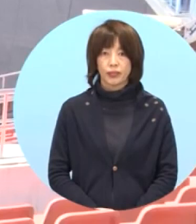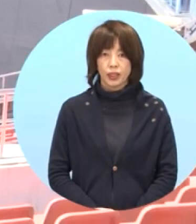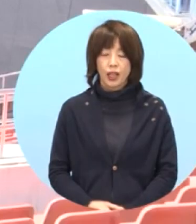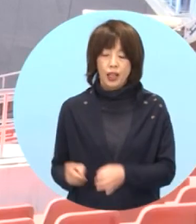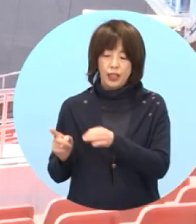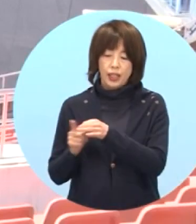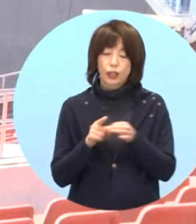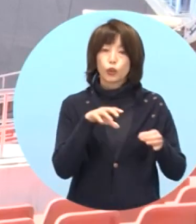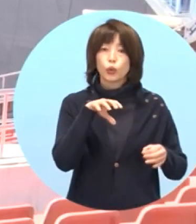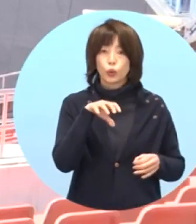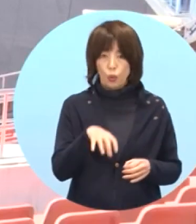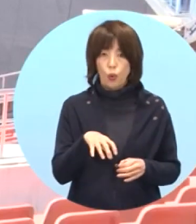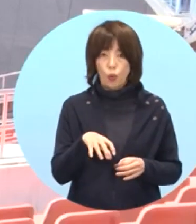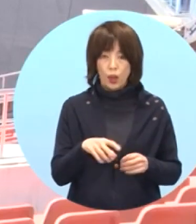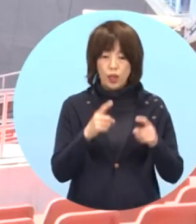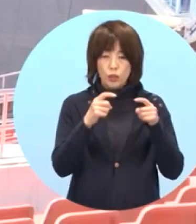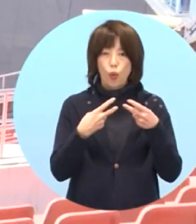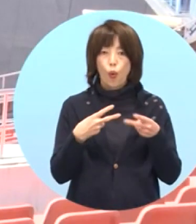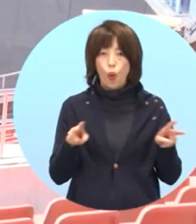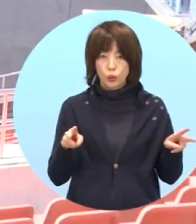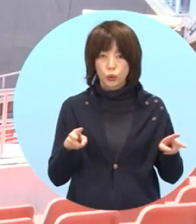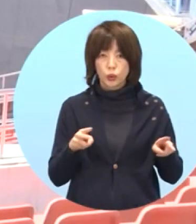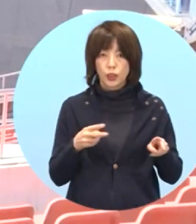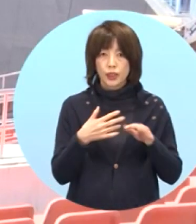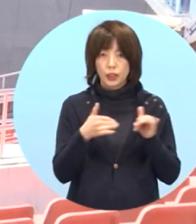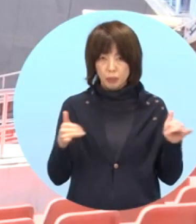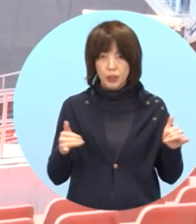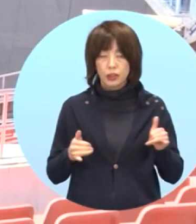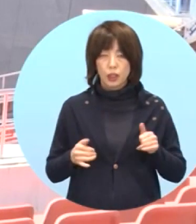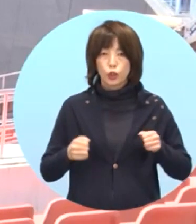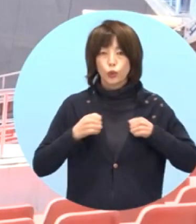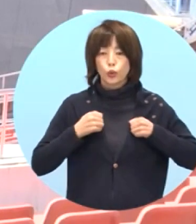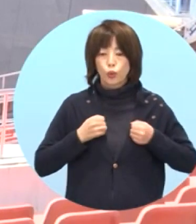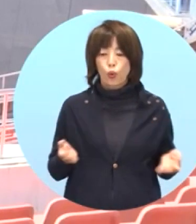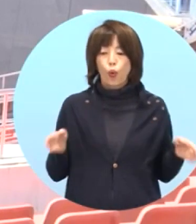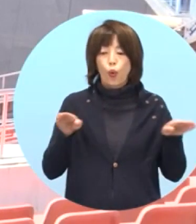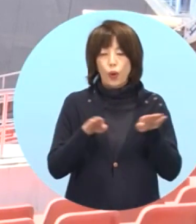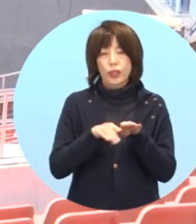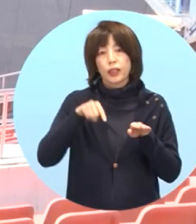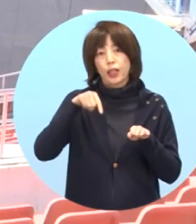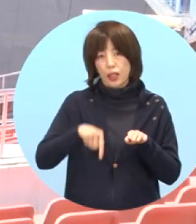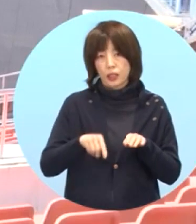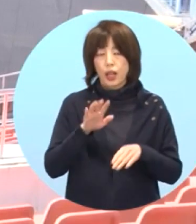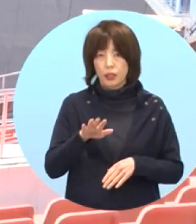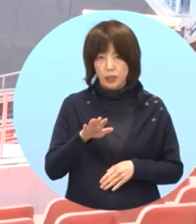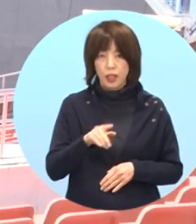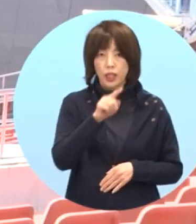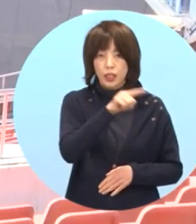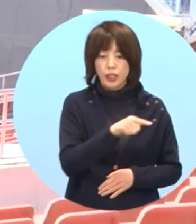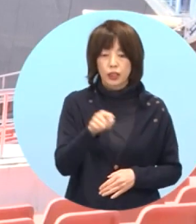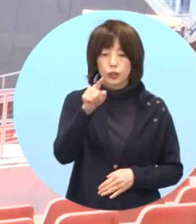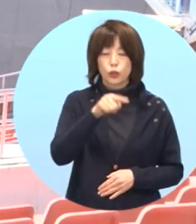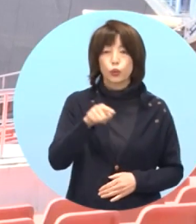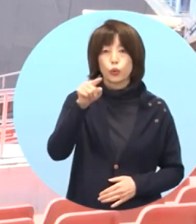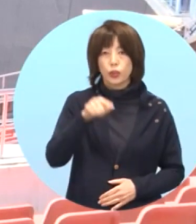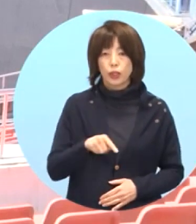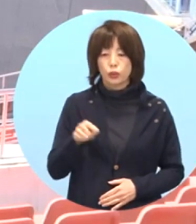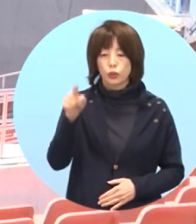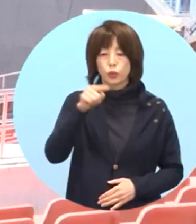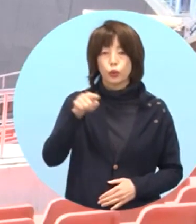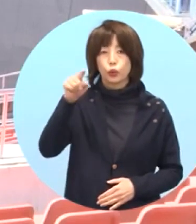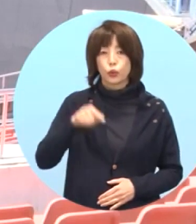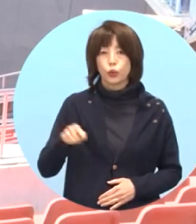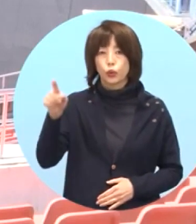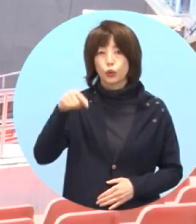野球場は城北市民運動公園の中にあり、1990年平成2年に完成いたしました